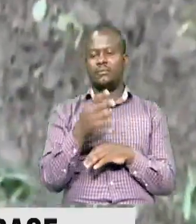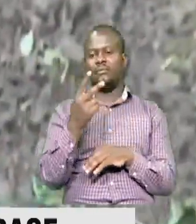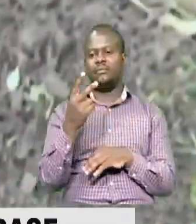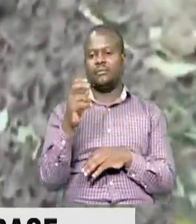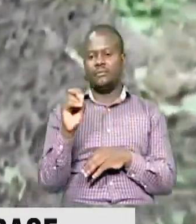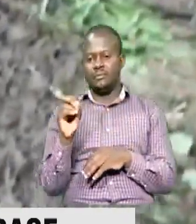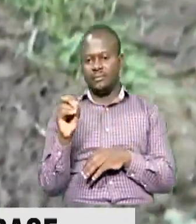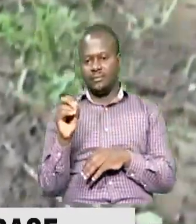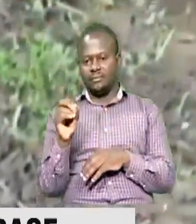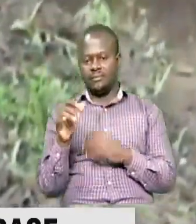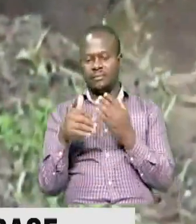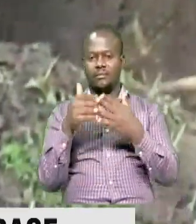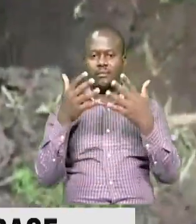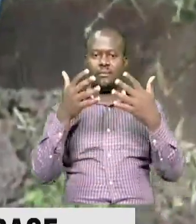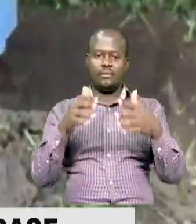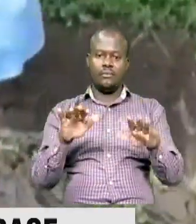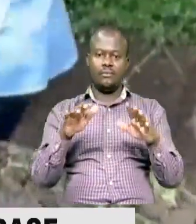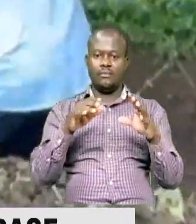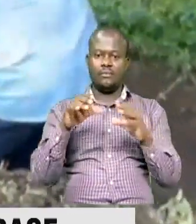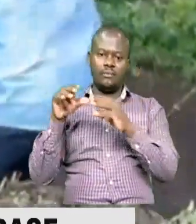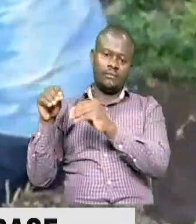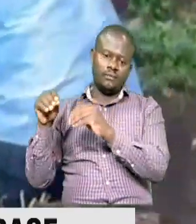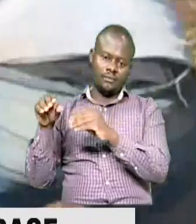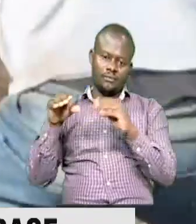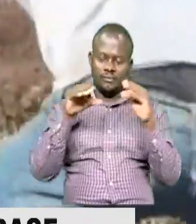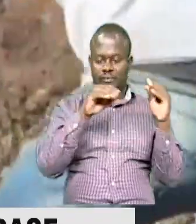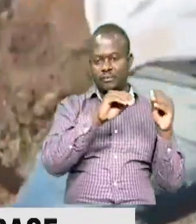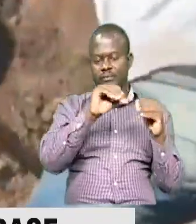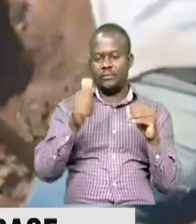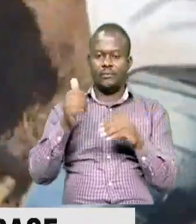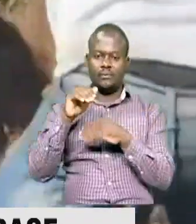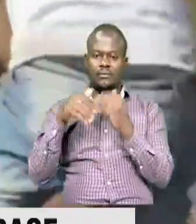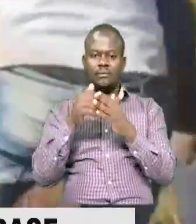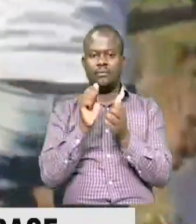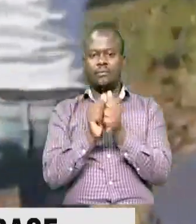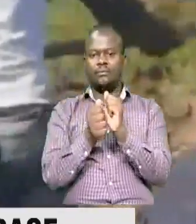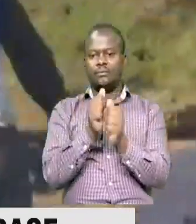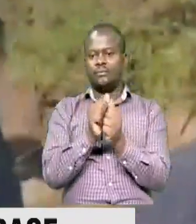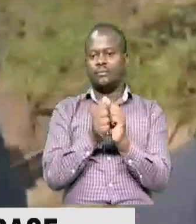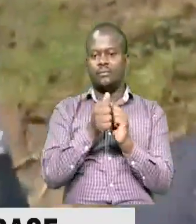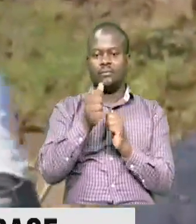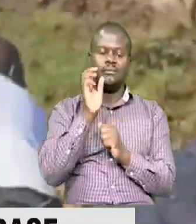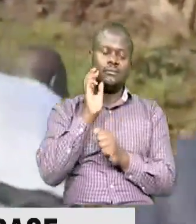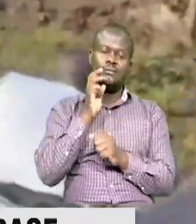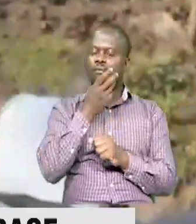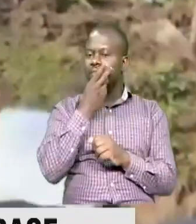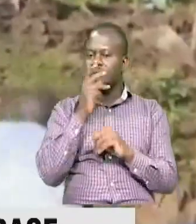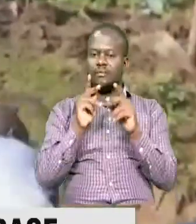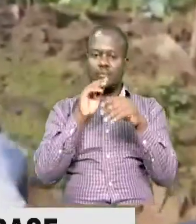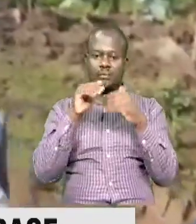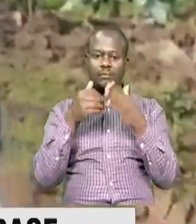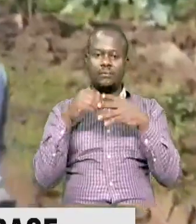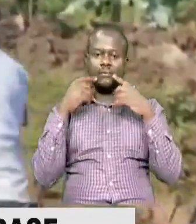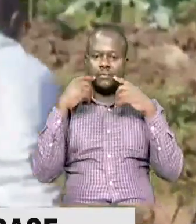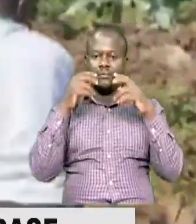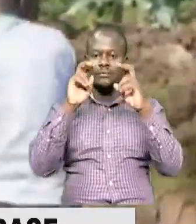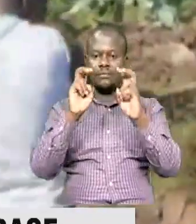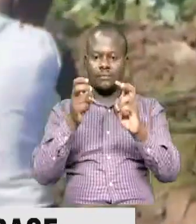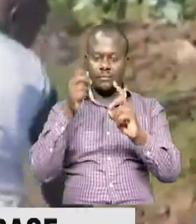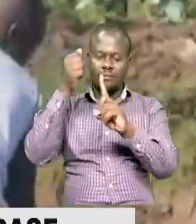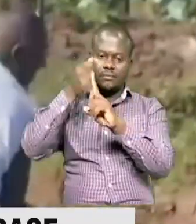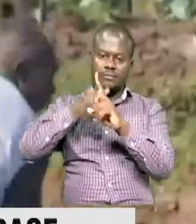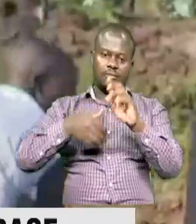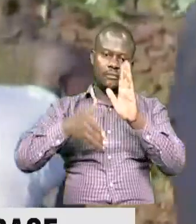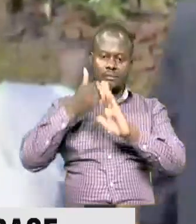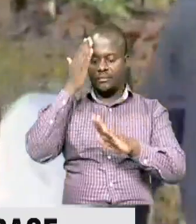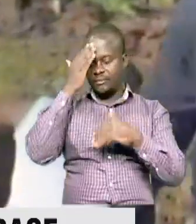20 zamaze kugenda zimurwa, ha izindi zagiye zisenywa nayo mazi. Abaturage bavuga ko ubuvugizi bwakihuta